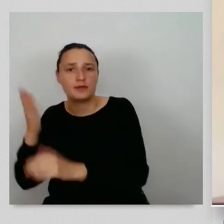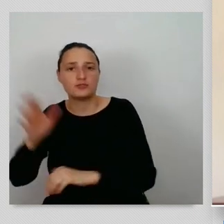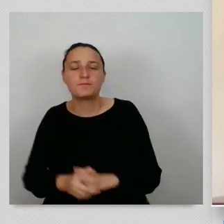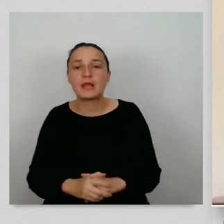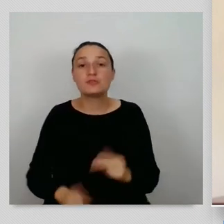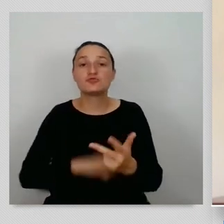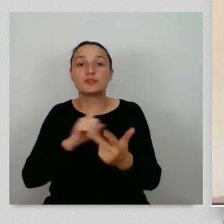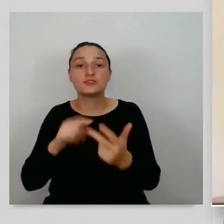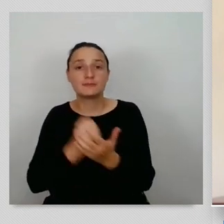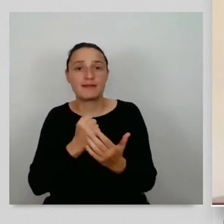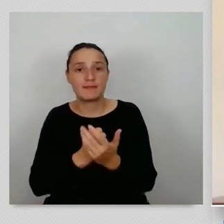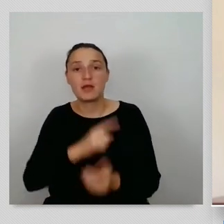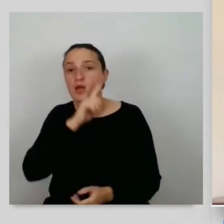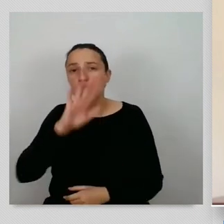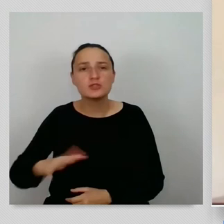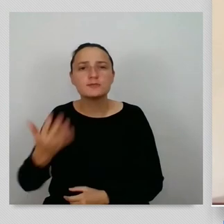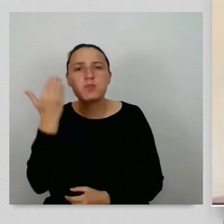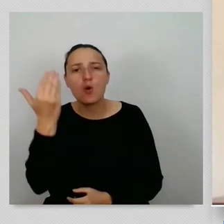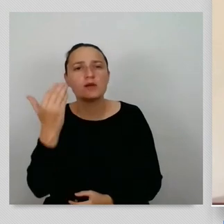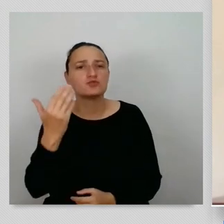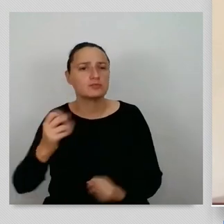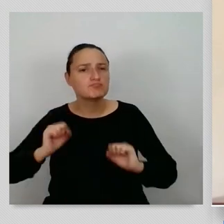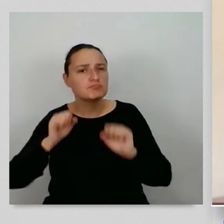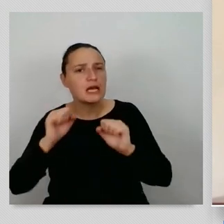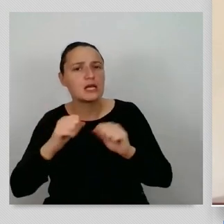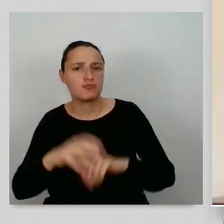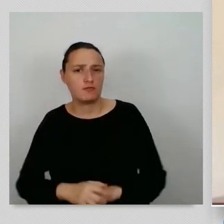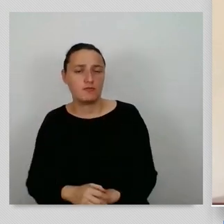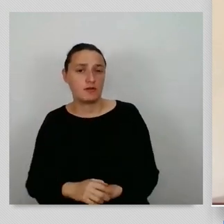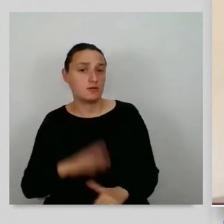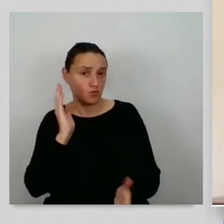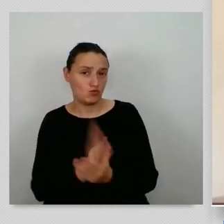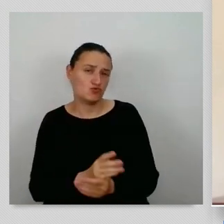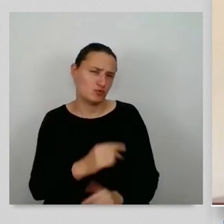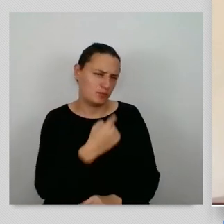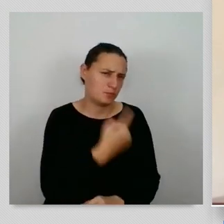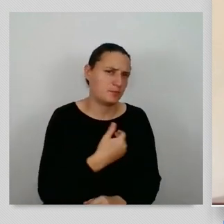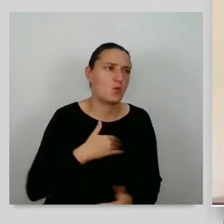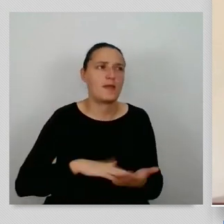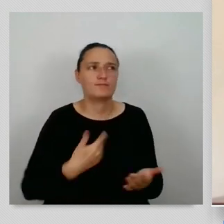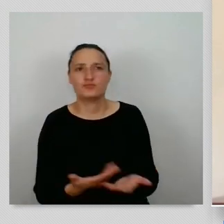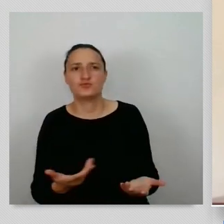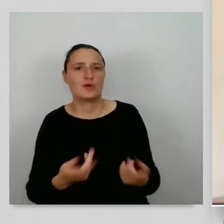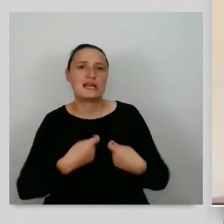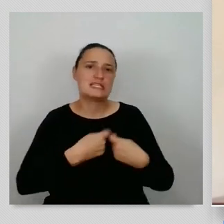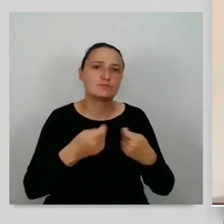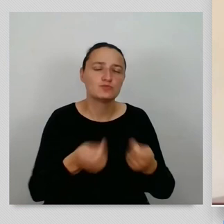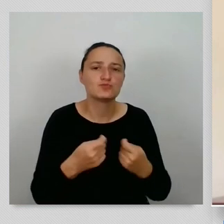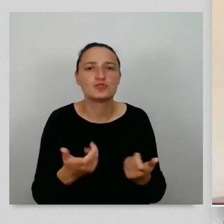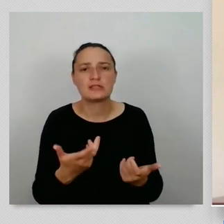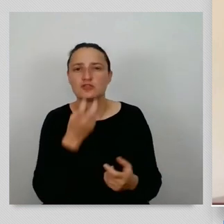społeczne i to nie tylko tutaj to, co było już wspomniane, na przykład możliwość sprzedaży, czyli ta demokratyzacja